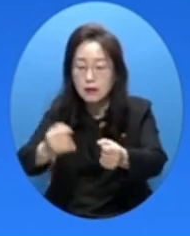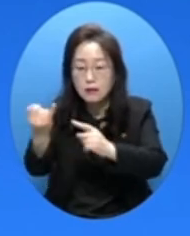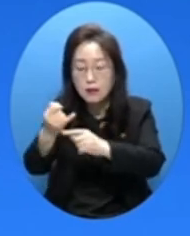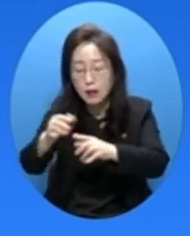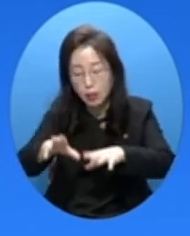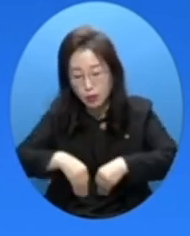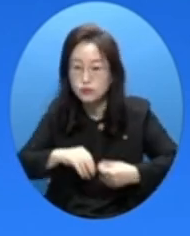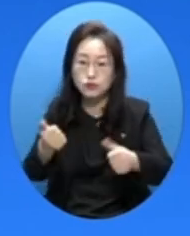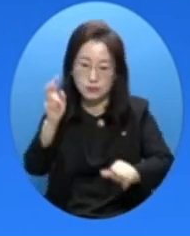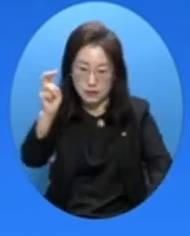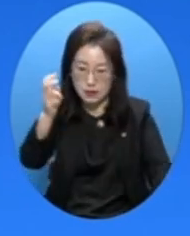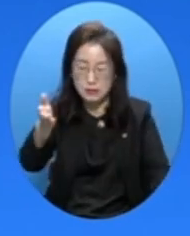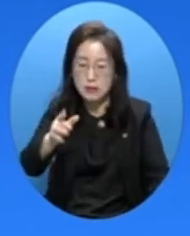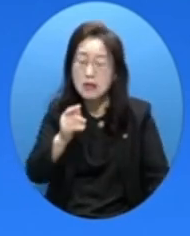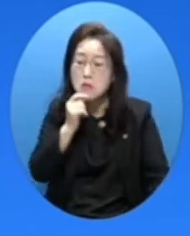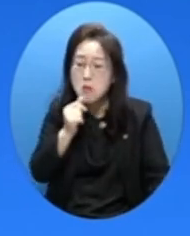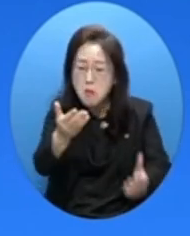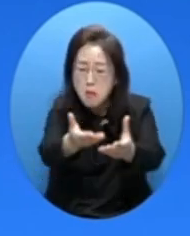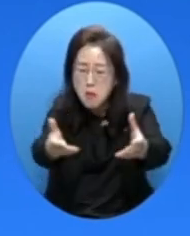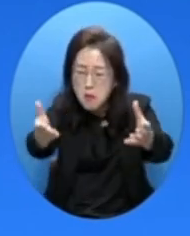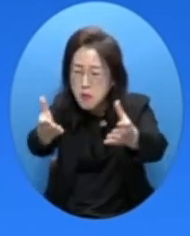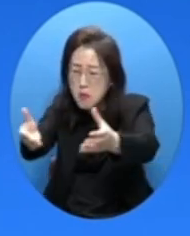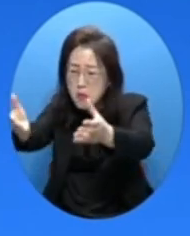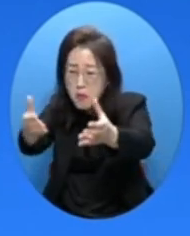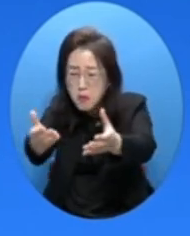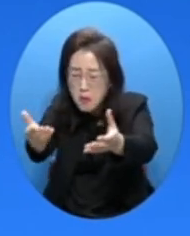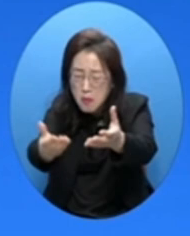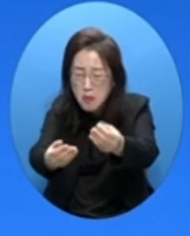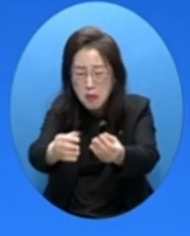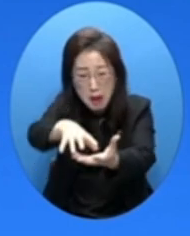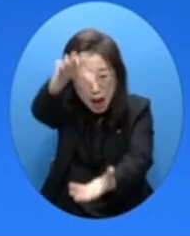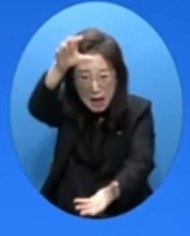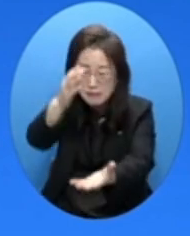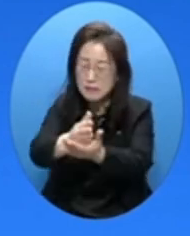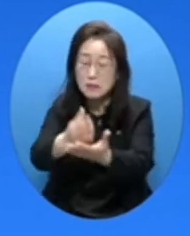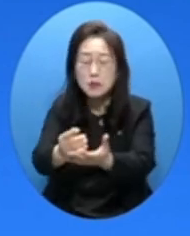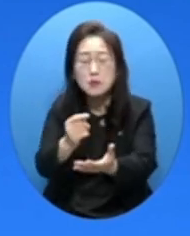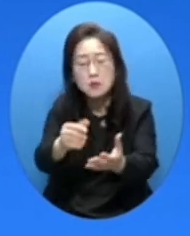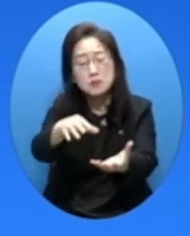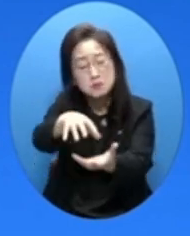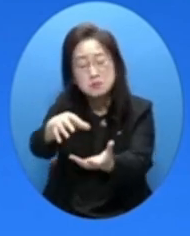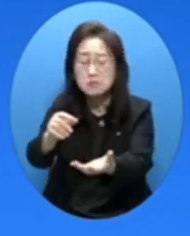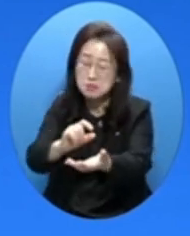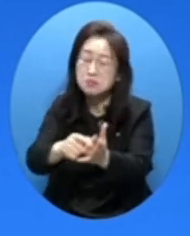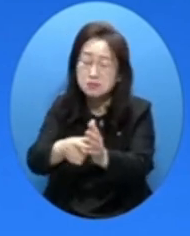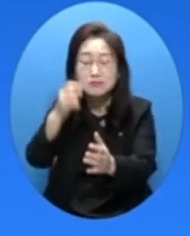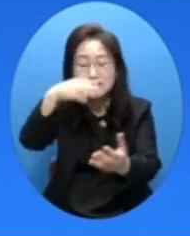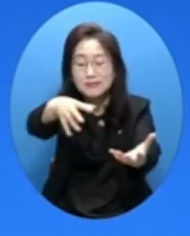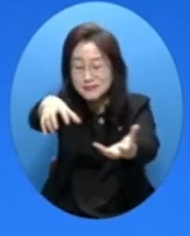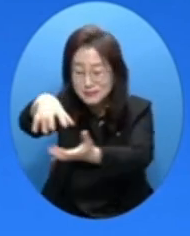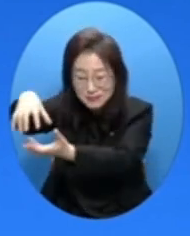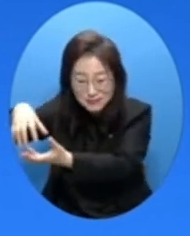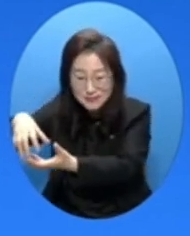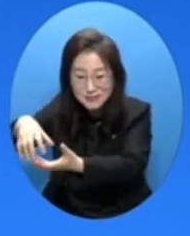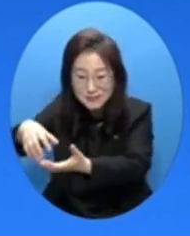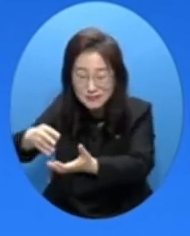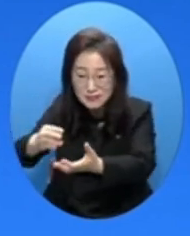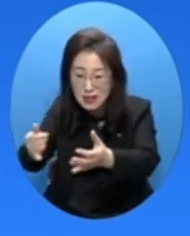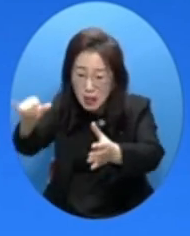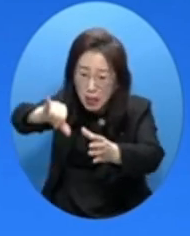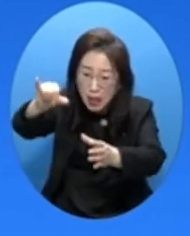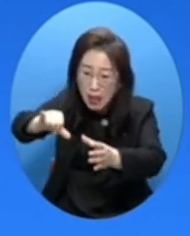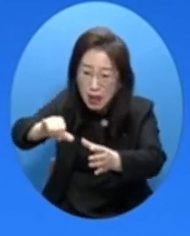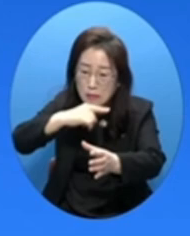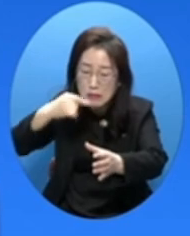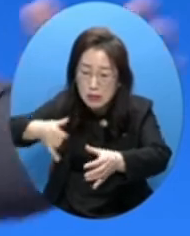또 그릇을 조금만 빌려왔더라면 그 조금 채운 기름을 갖고 빚을 갚기도 바빴을